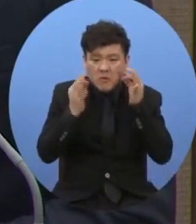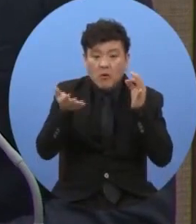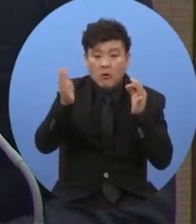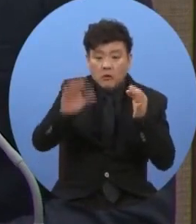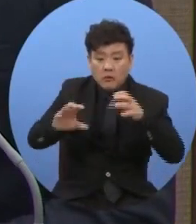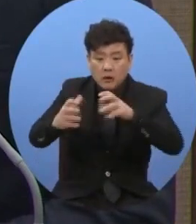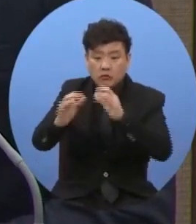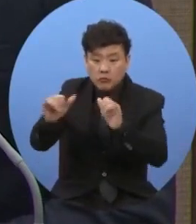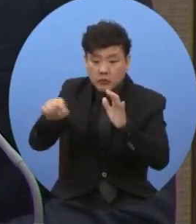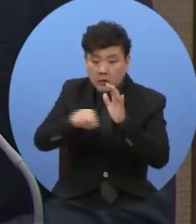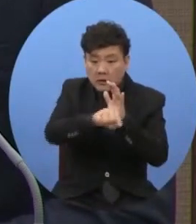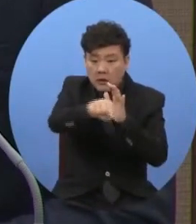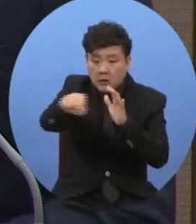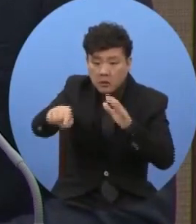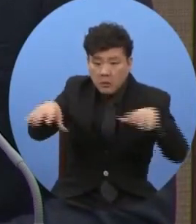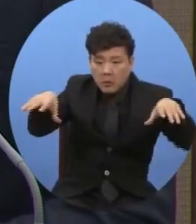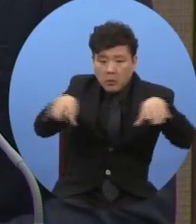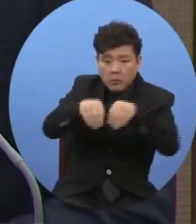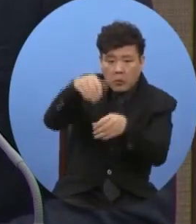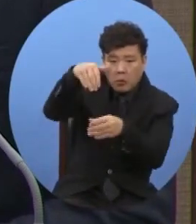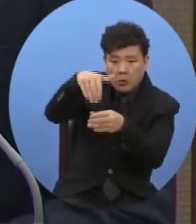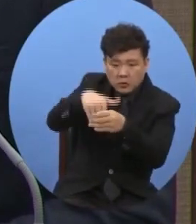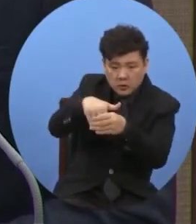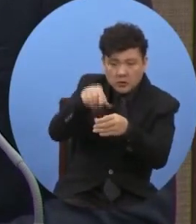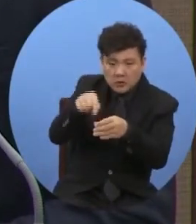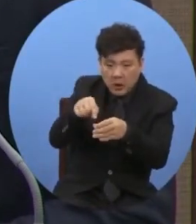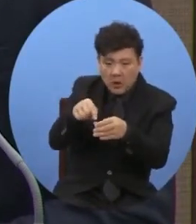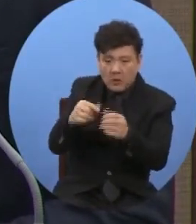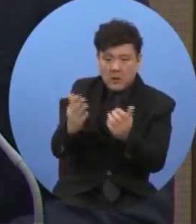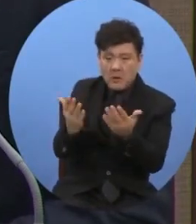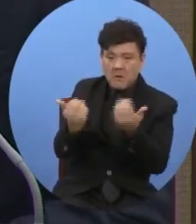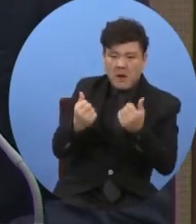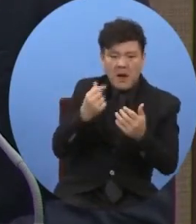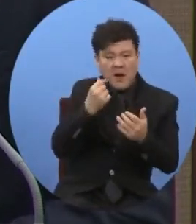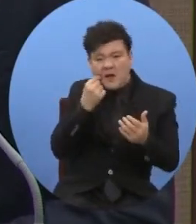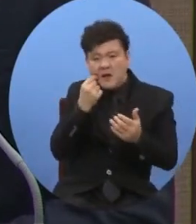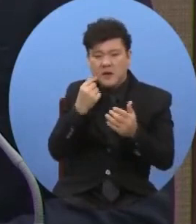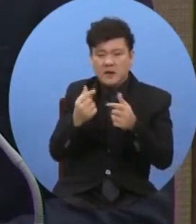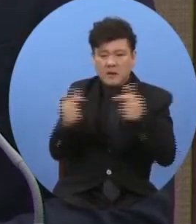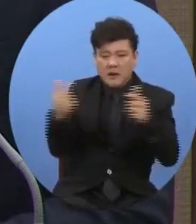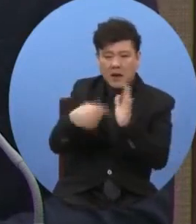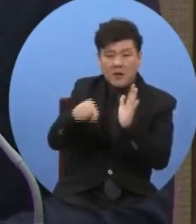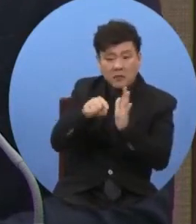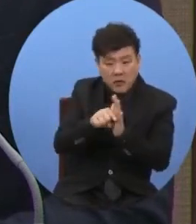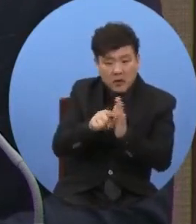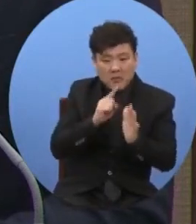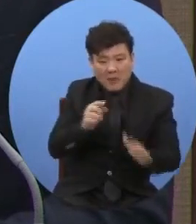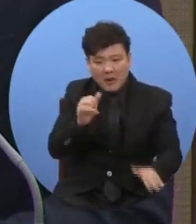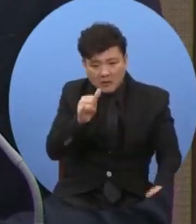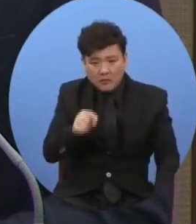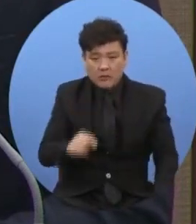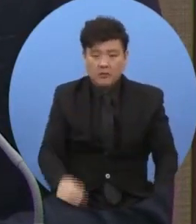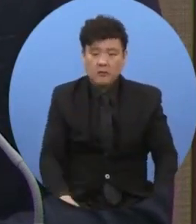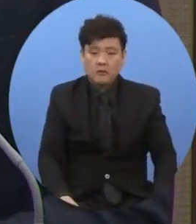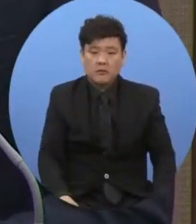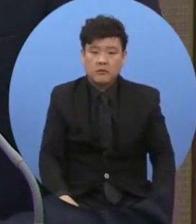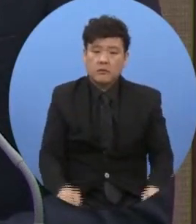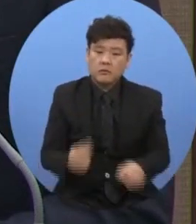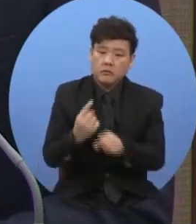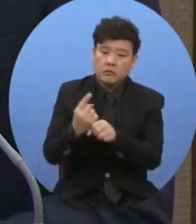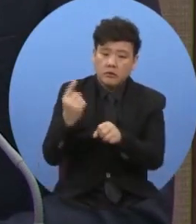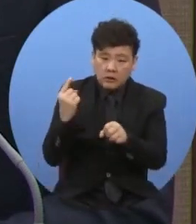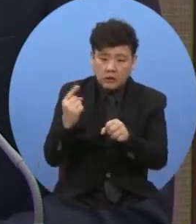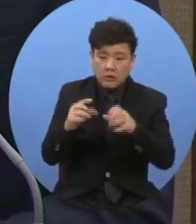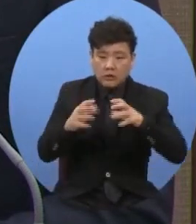국민 여론은 총선용 공수표로 전락한 거 아니냐라는 지적이 있습니다. 작년에 10월 31일이었어요. 국민의힘 김기현